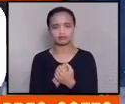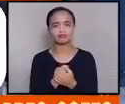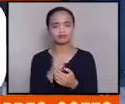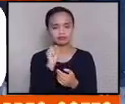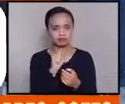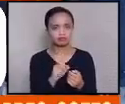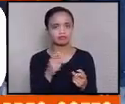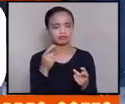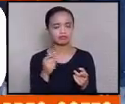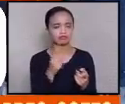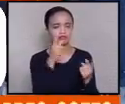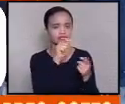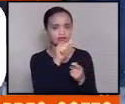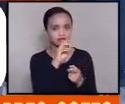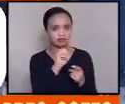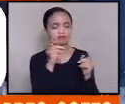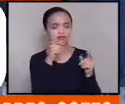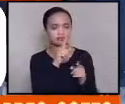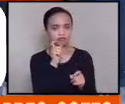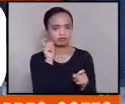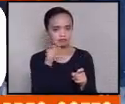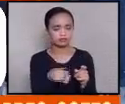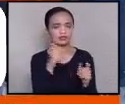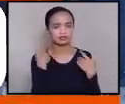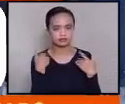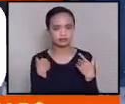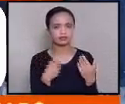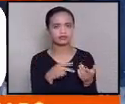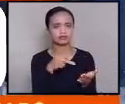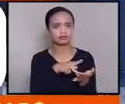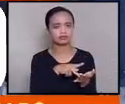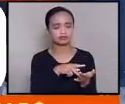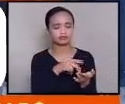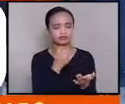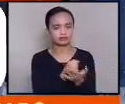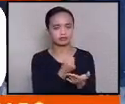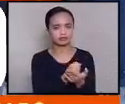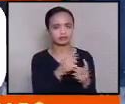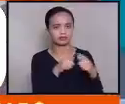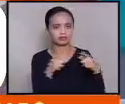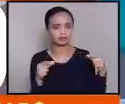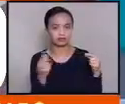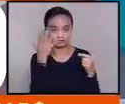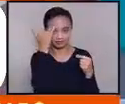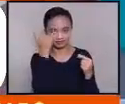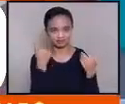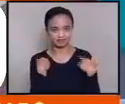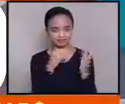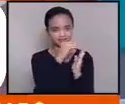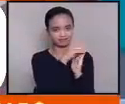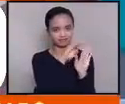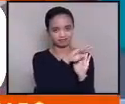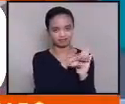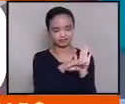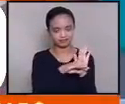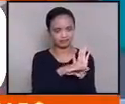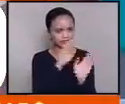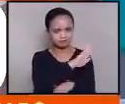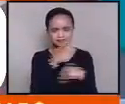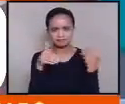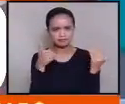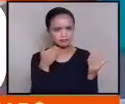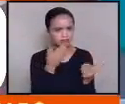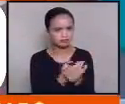ATM, dapat po meron talagang payslip din sila. Kasi doon po sa payslip, nakalagay, nakalista lahat ng